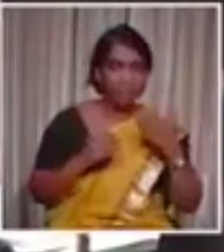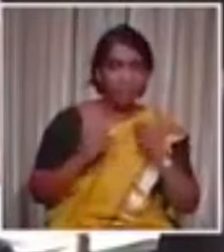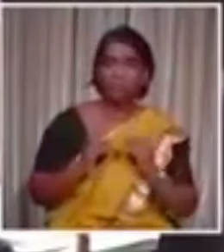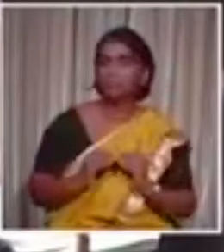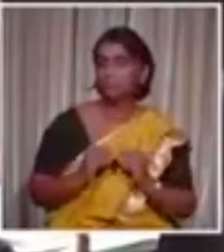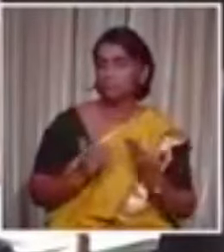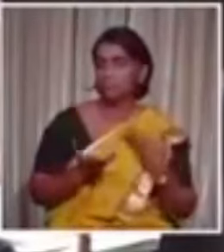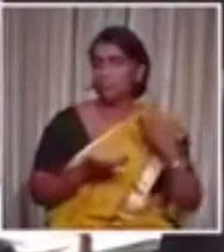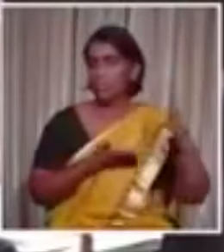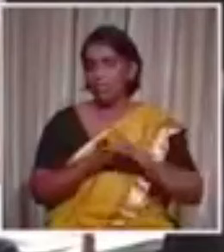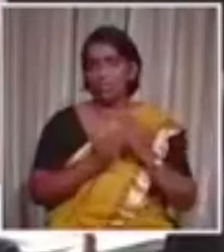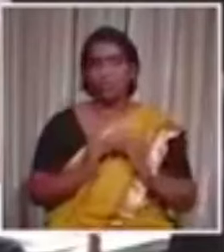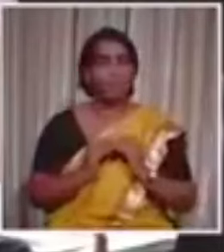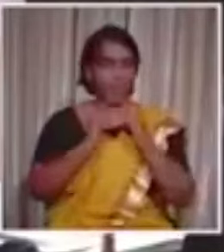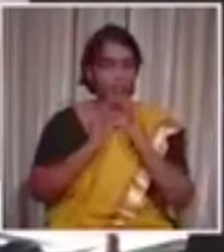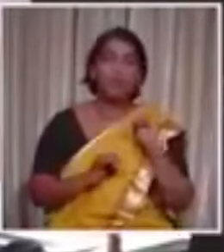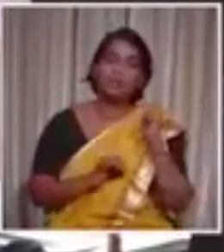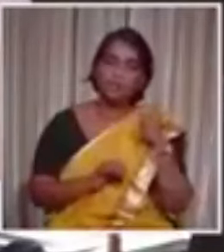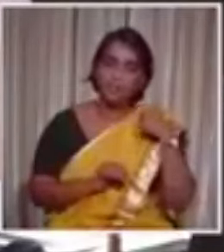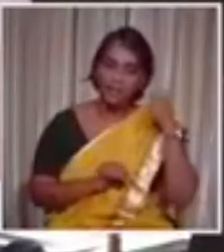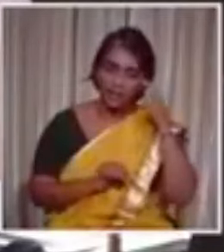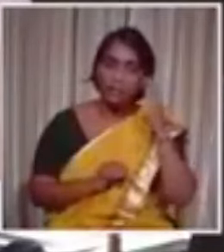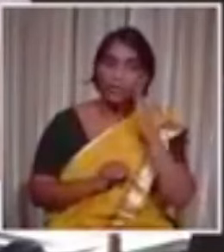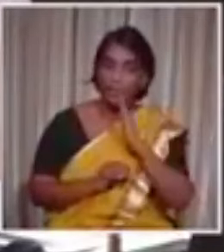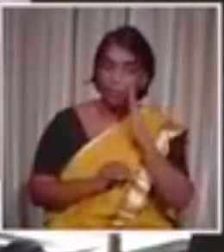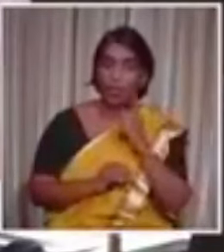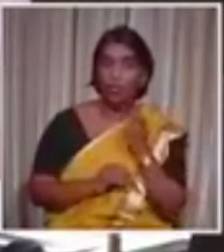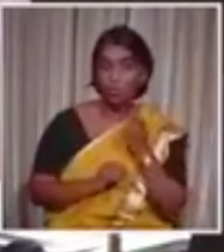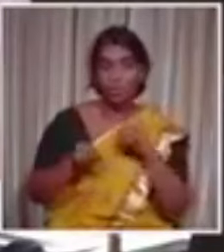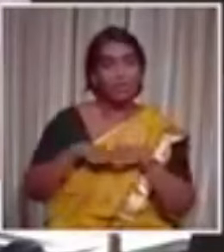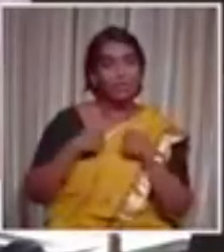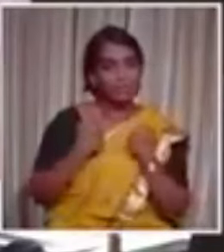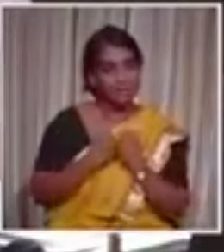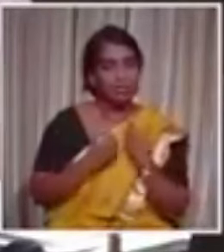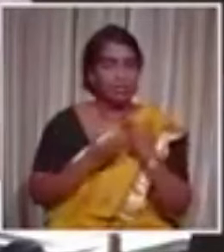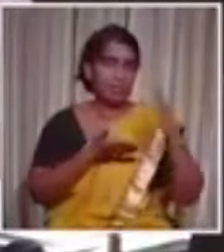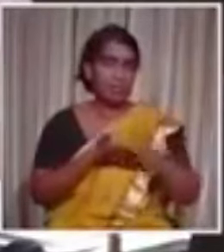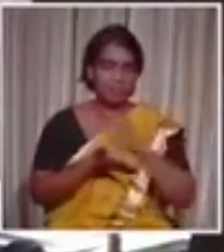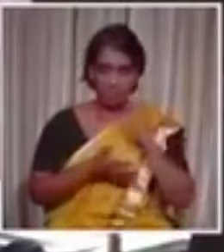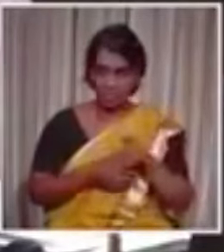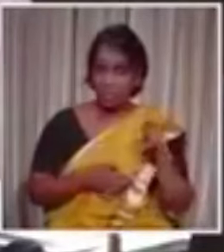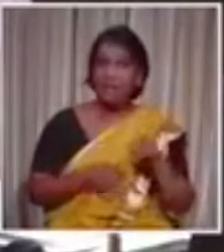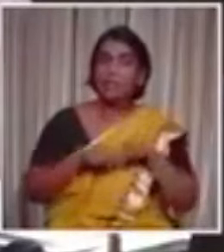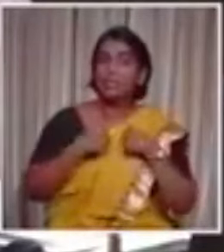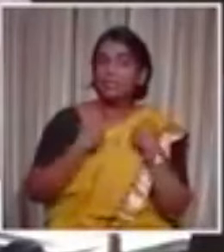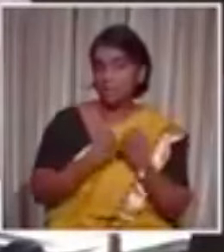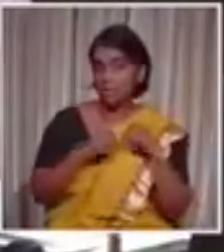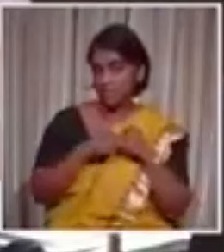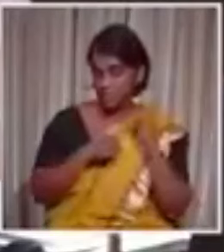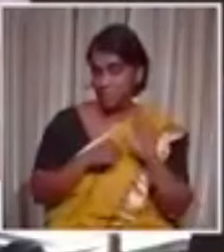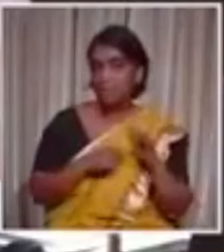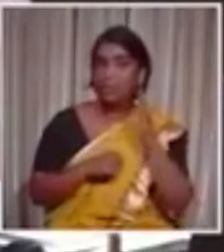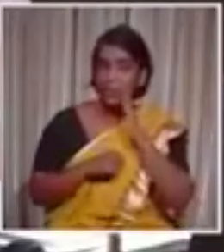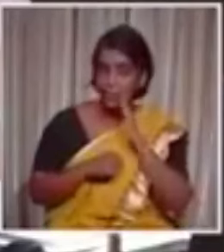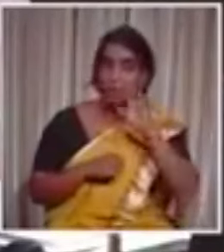දෙයිද? සමහර අය කල්පනා කරනවා විදේශීය මූල්‍ය සමාගම් විසින් අපි ගොඩ දාලා දෙයි. සංවිධාන විසින්. ත